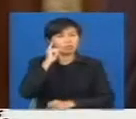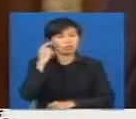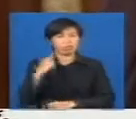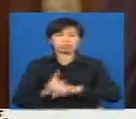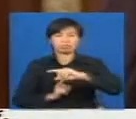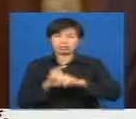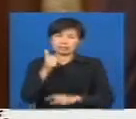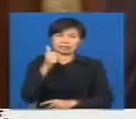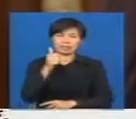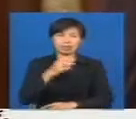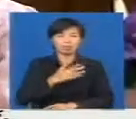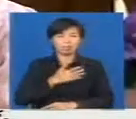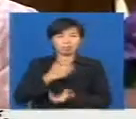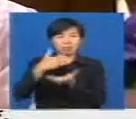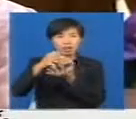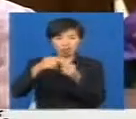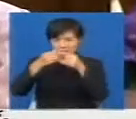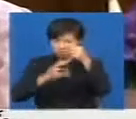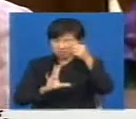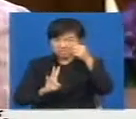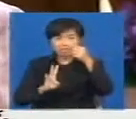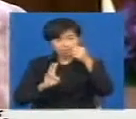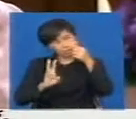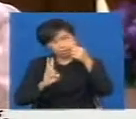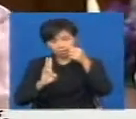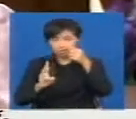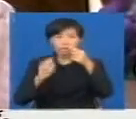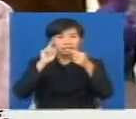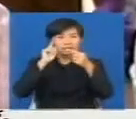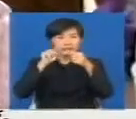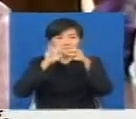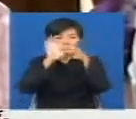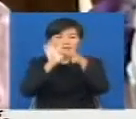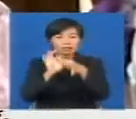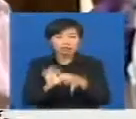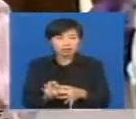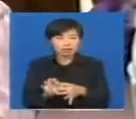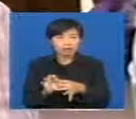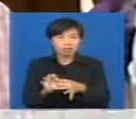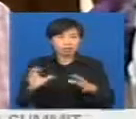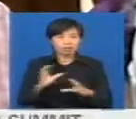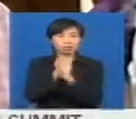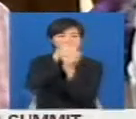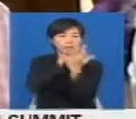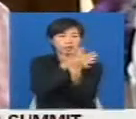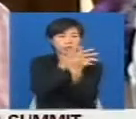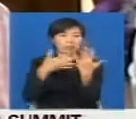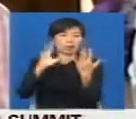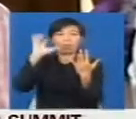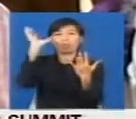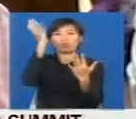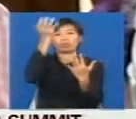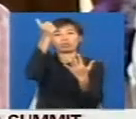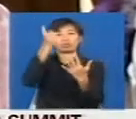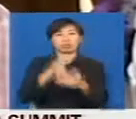าอย่างที่ผมเรียนไปแล้ว6-7ข้อนะฮะก็จะลงลึกในแต่ละข้อแล้วก็เอาทุกข้อนี่มาโยงกันนะในที่สุดจะเกิดเป็นแผนโลกนะฮะก็ใช้คำว่